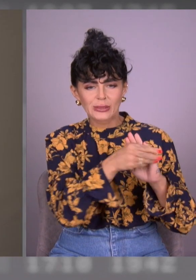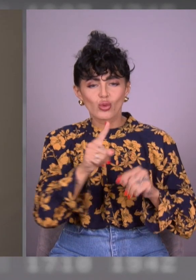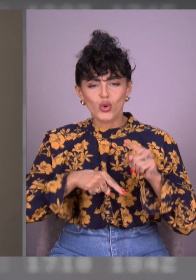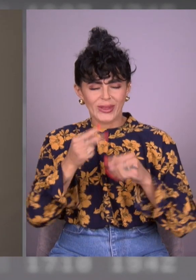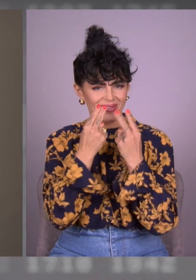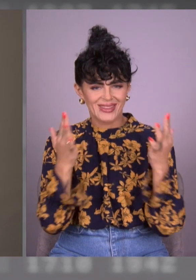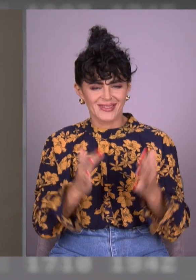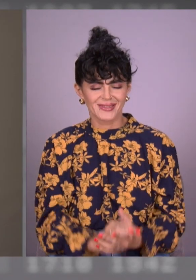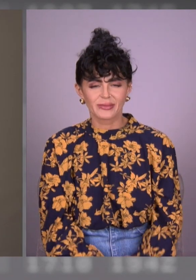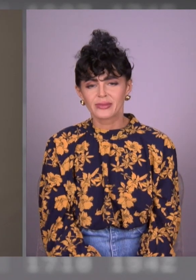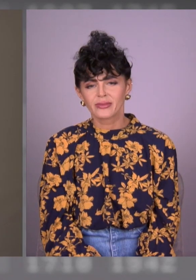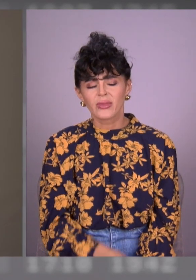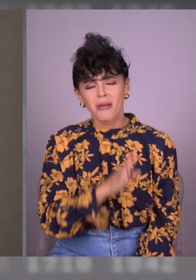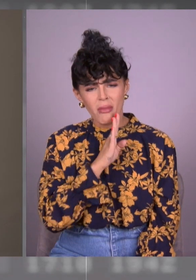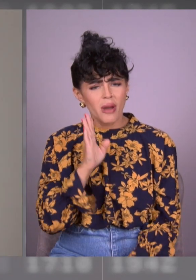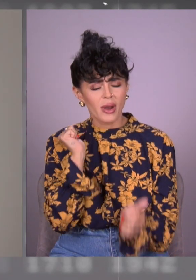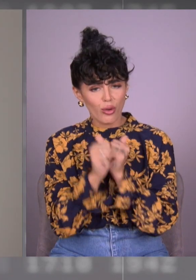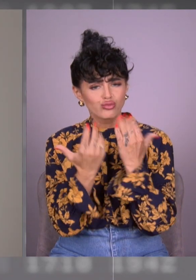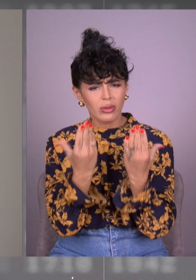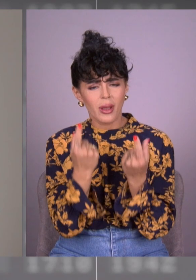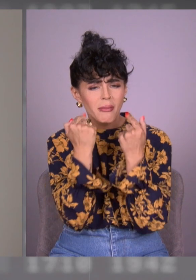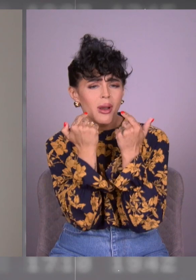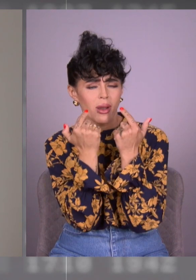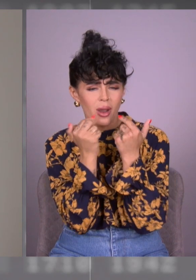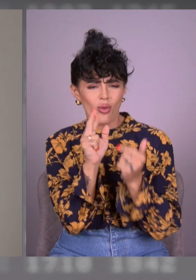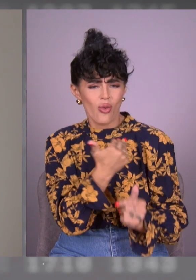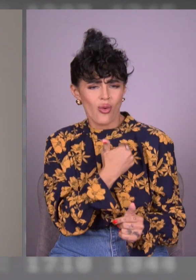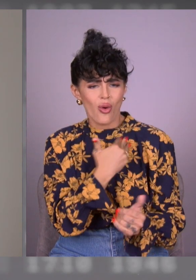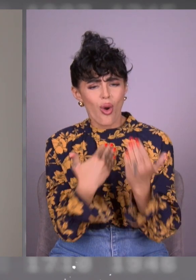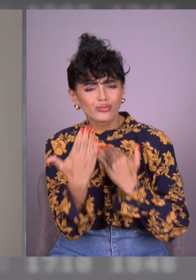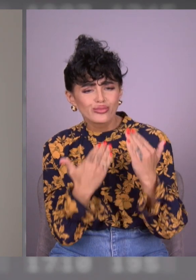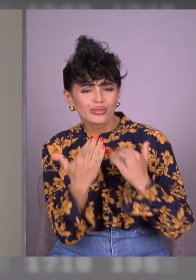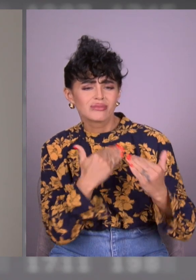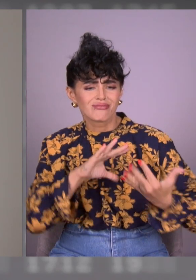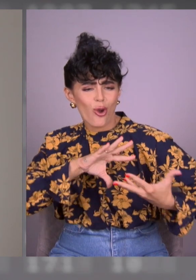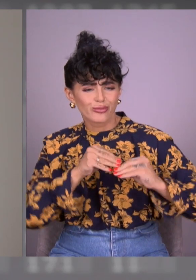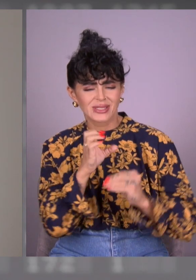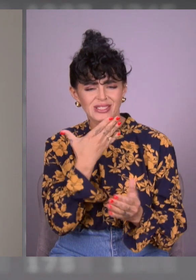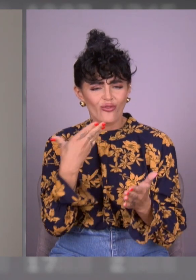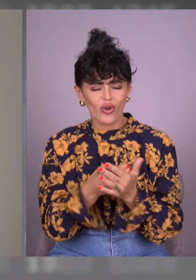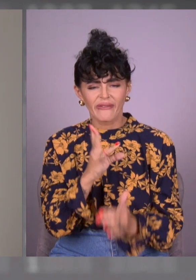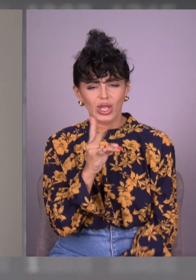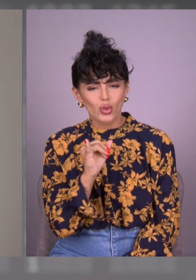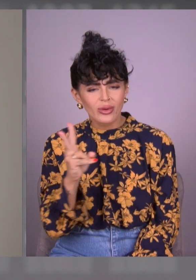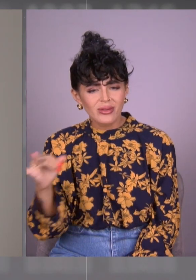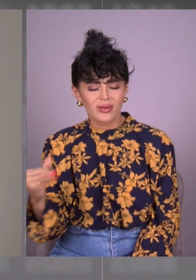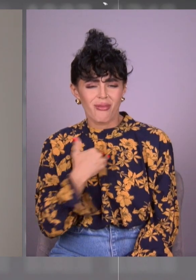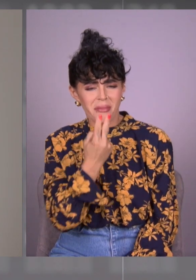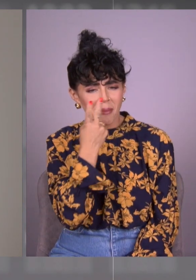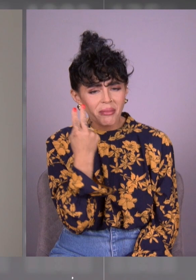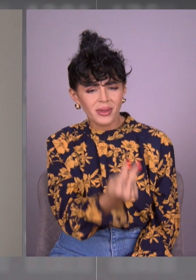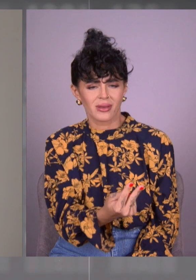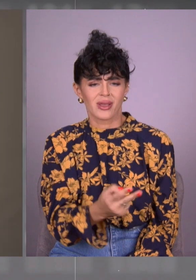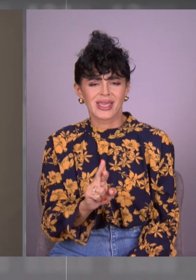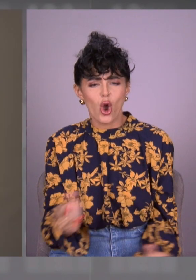Мама кожен день плаче, хоче почути, поспілкуватися з своїми онуками, побачити їх, а головне для